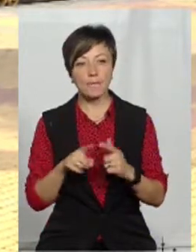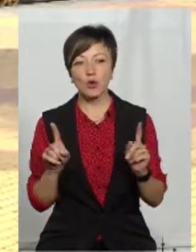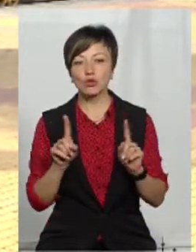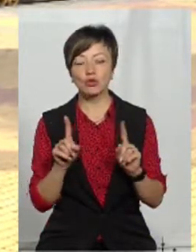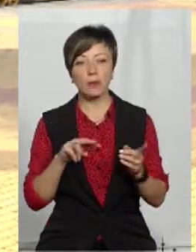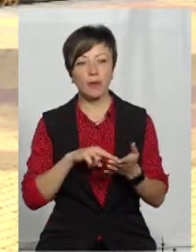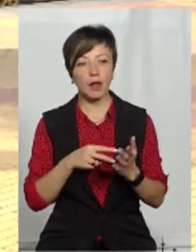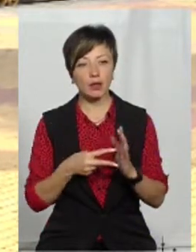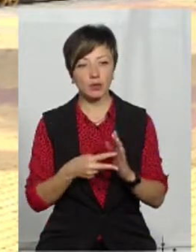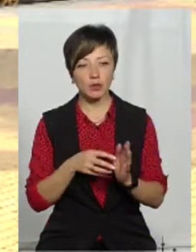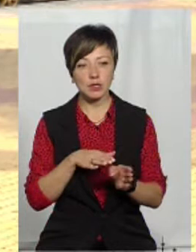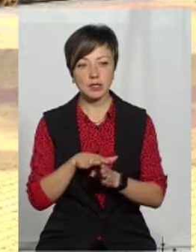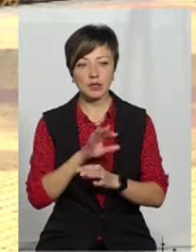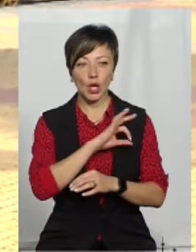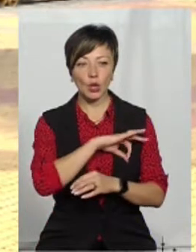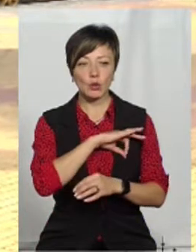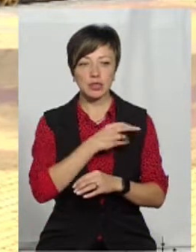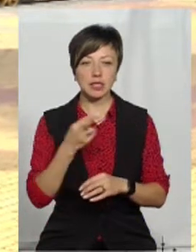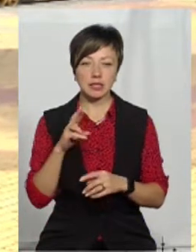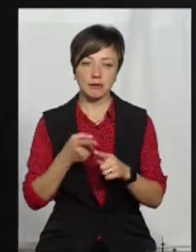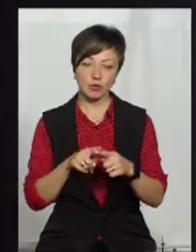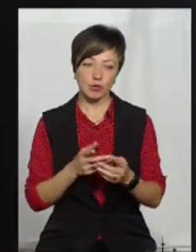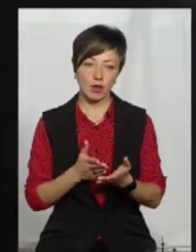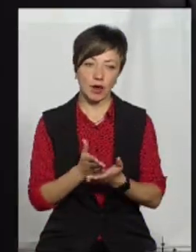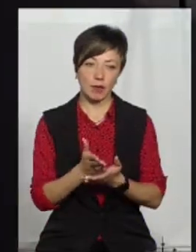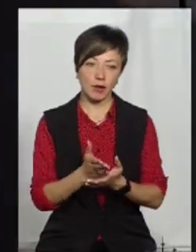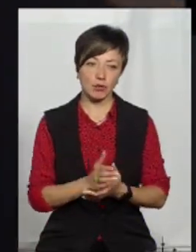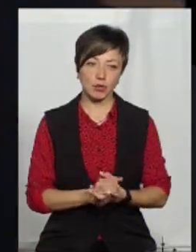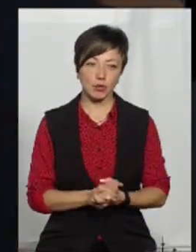планує здійснювати юстиція в цьому напрямку?